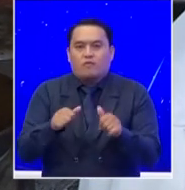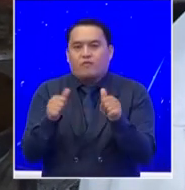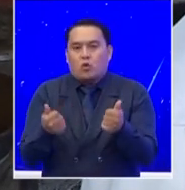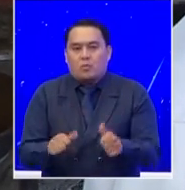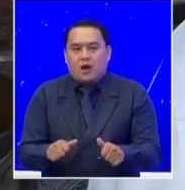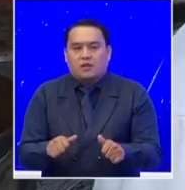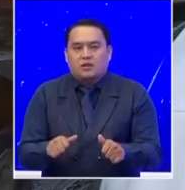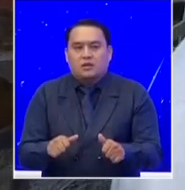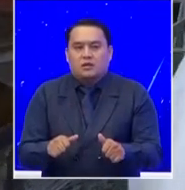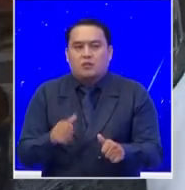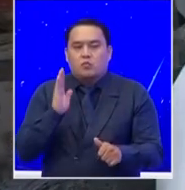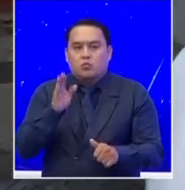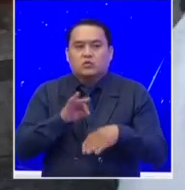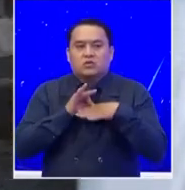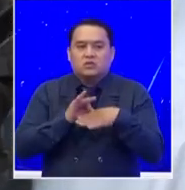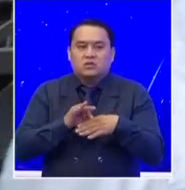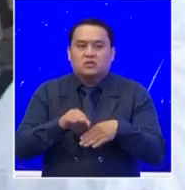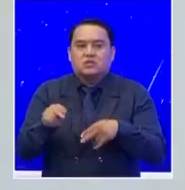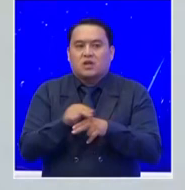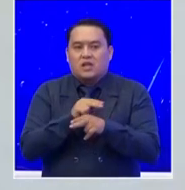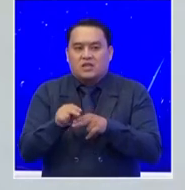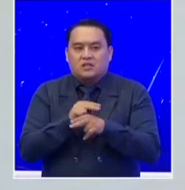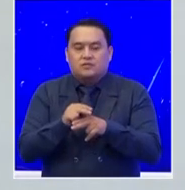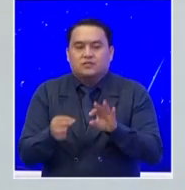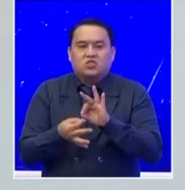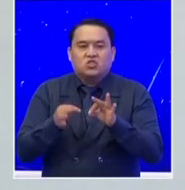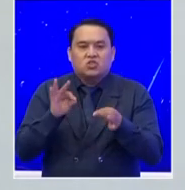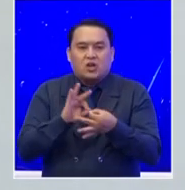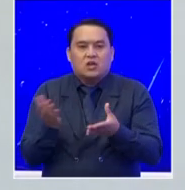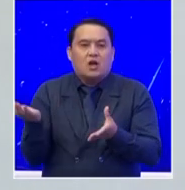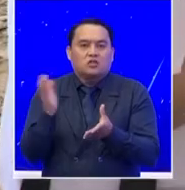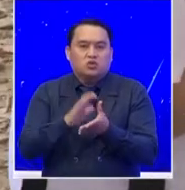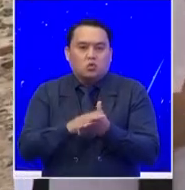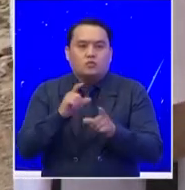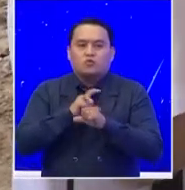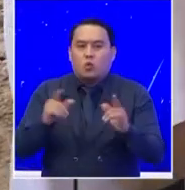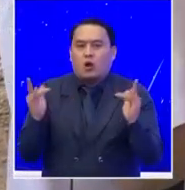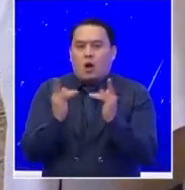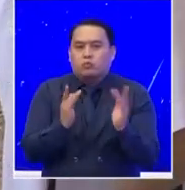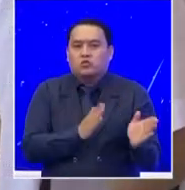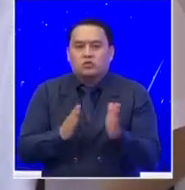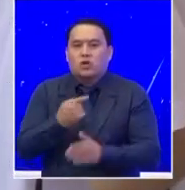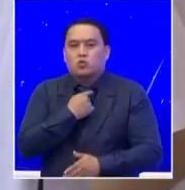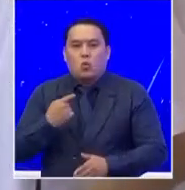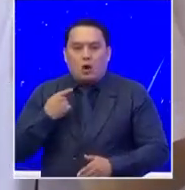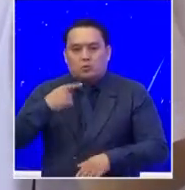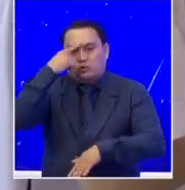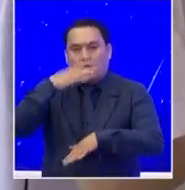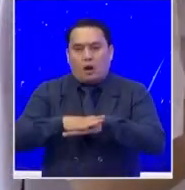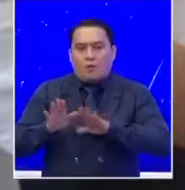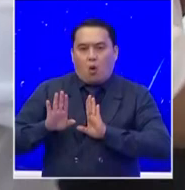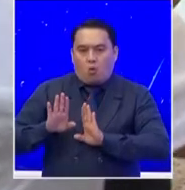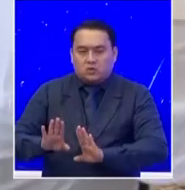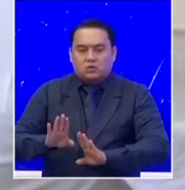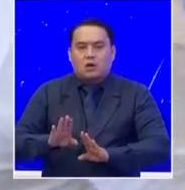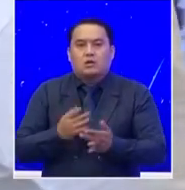через электронное правительство, ЕГОВ полностью. Детально осмотрев учебные заведения и общежития областного центра, заместитель акима Алматинской